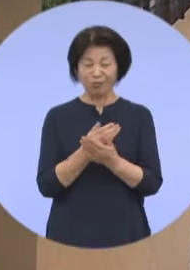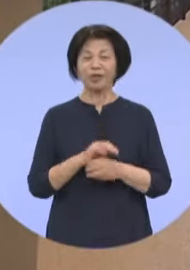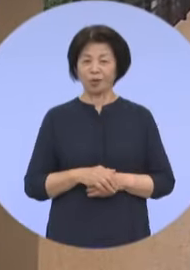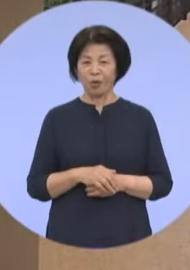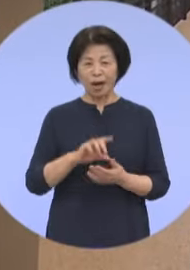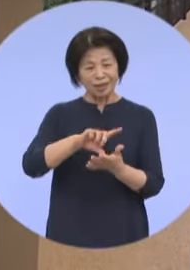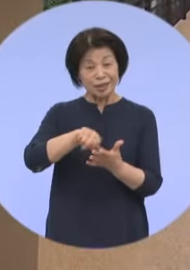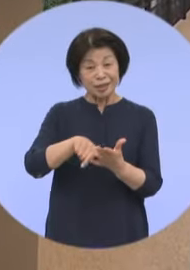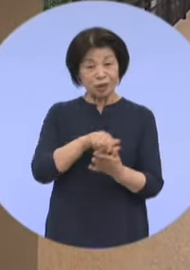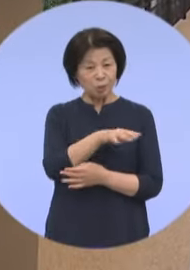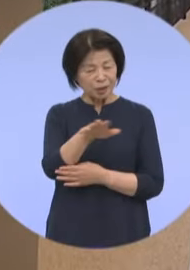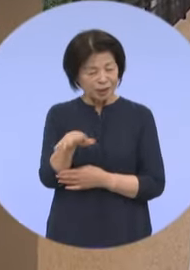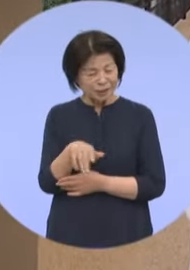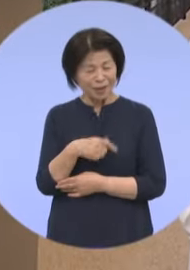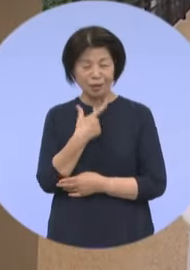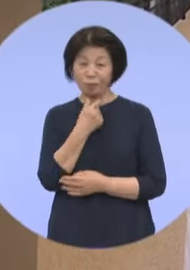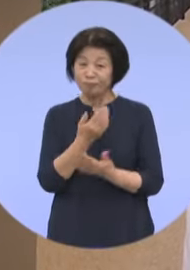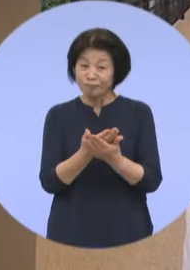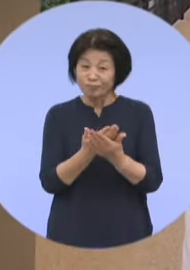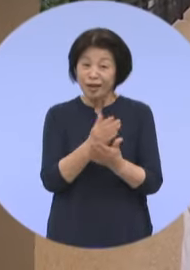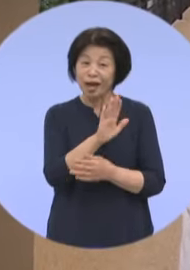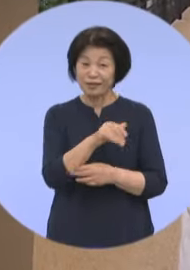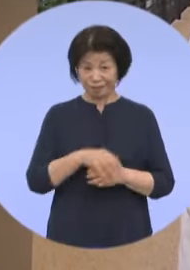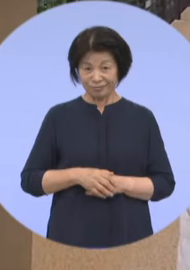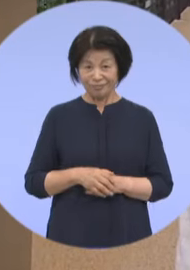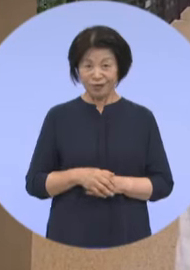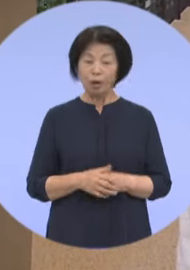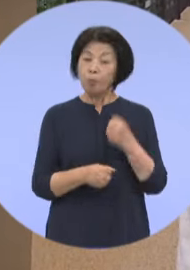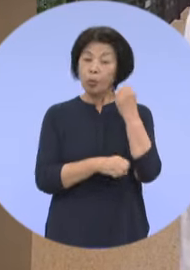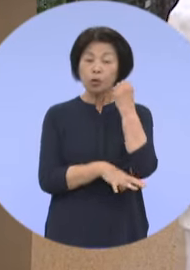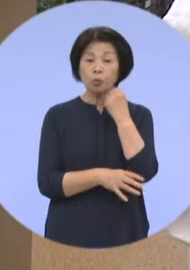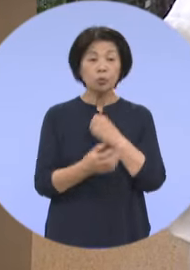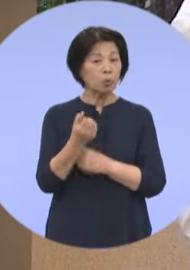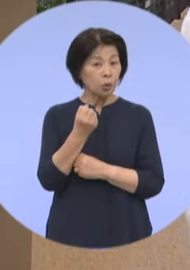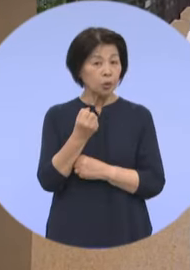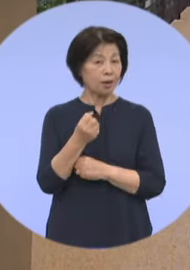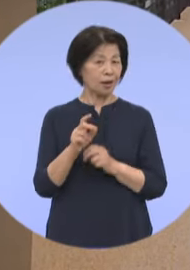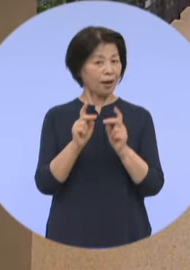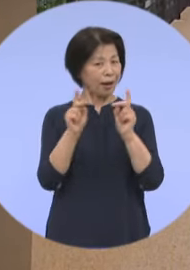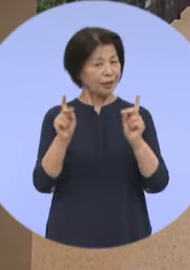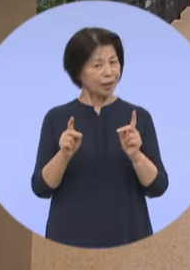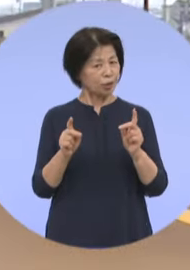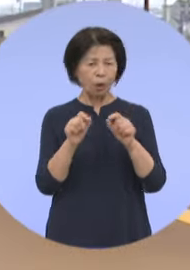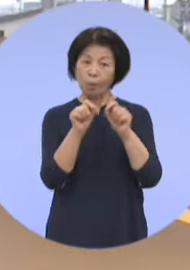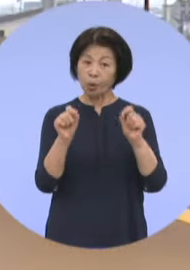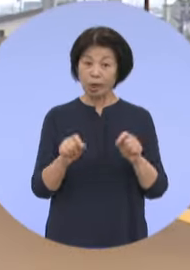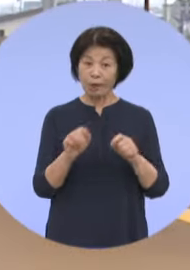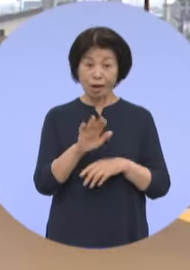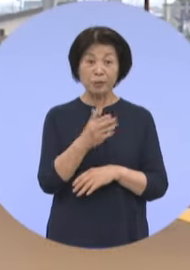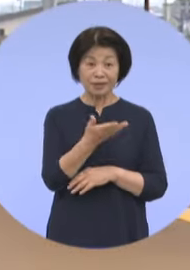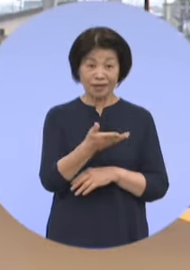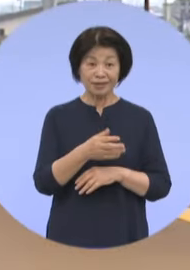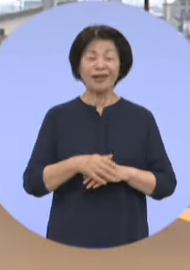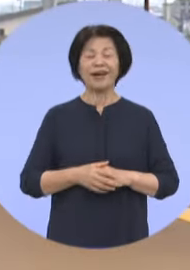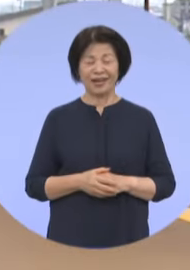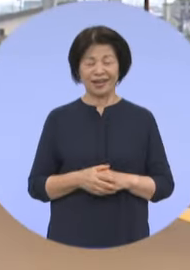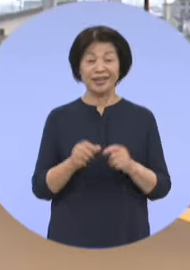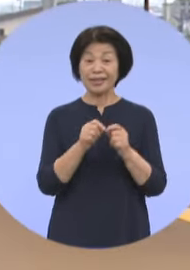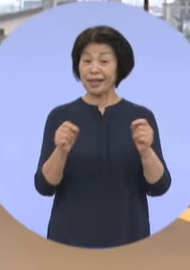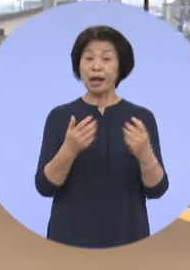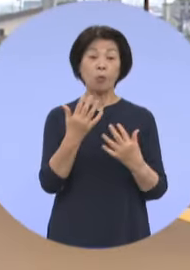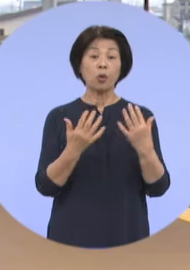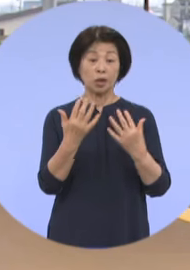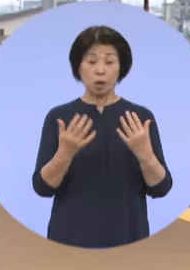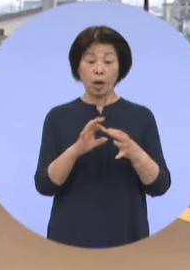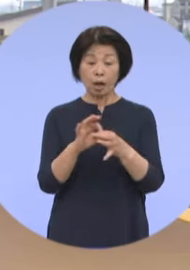とお聞きしておりますが、はい、もともと抱えていた課題、はい、そしてどんな願いがあったんでしょうか。 はい、長森北には連合会